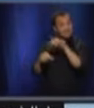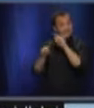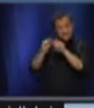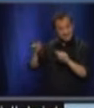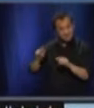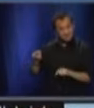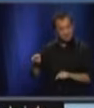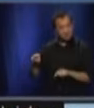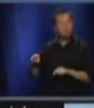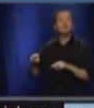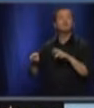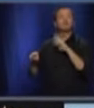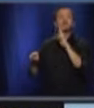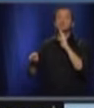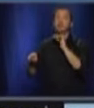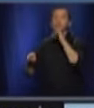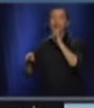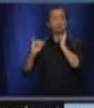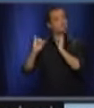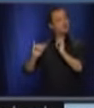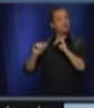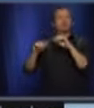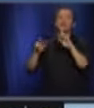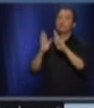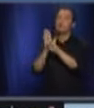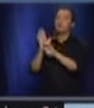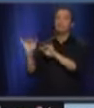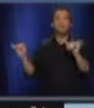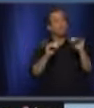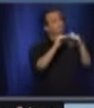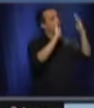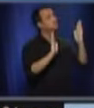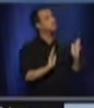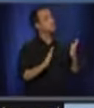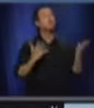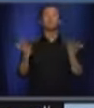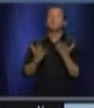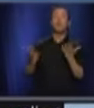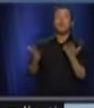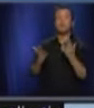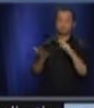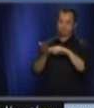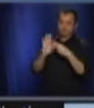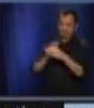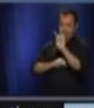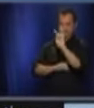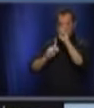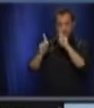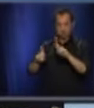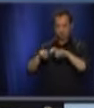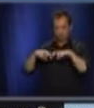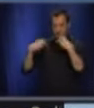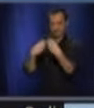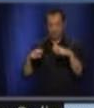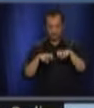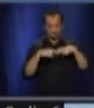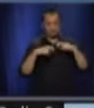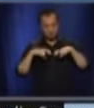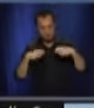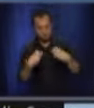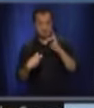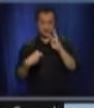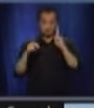dans les résidences privées avec 6 personnes maximum par table. C'est très important, ça, parce qu'on l'a